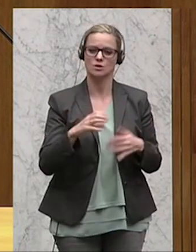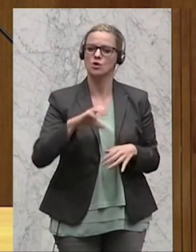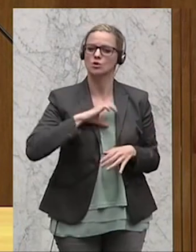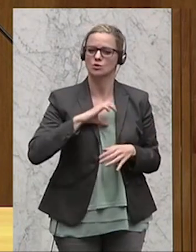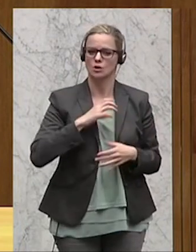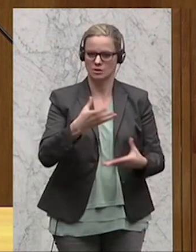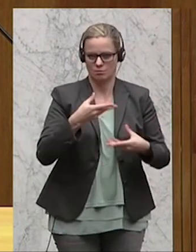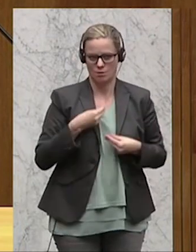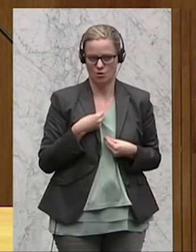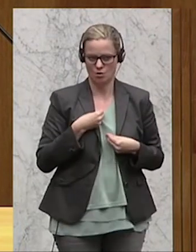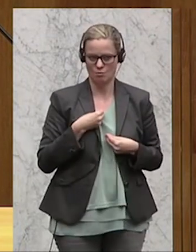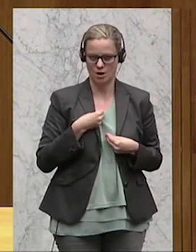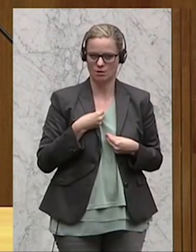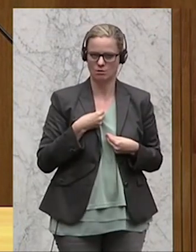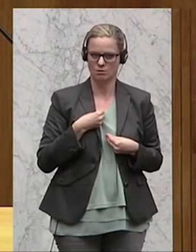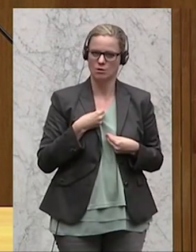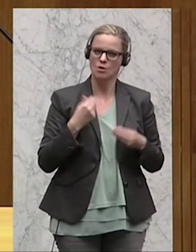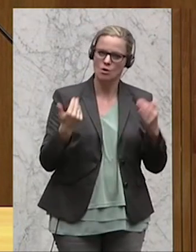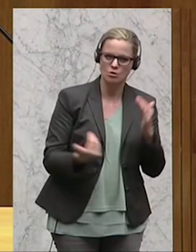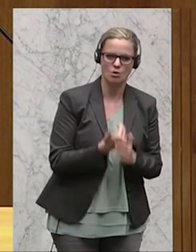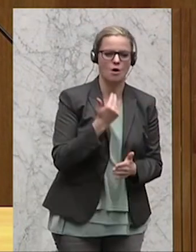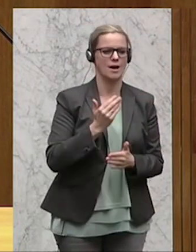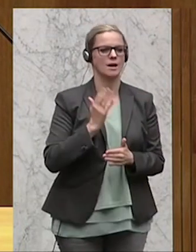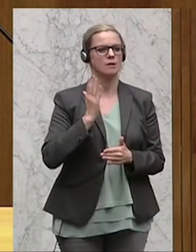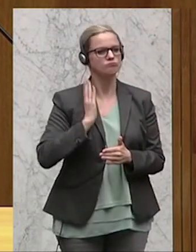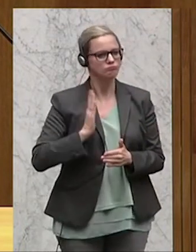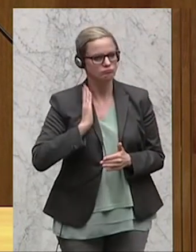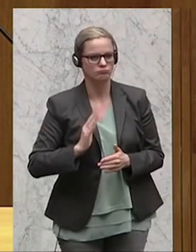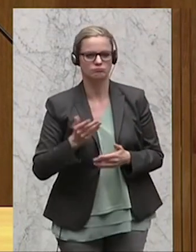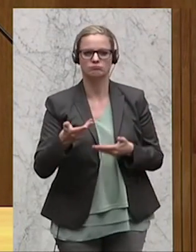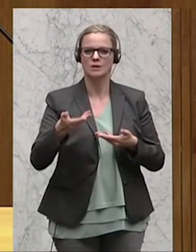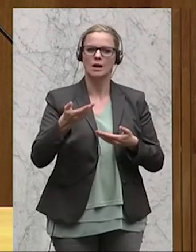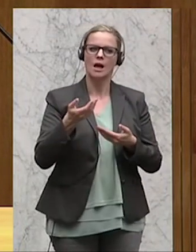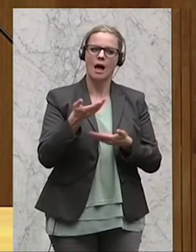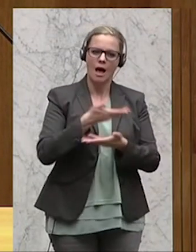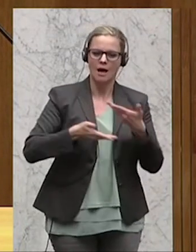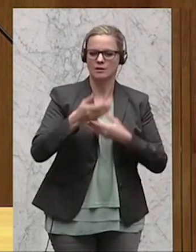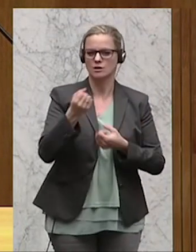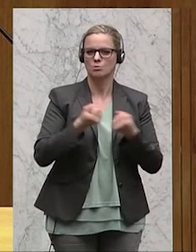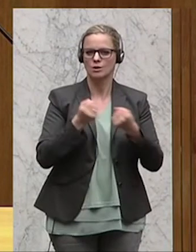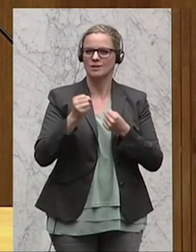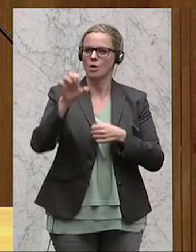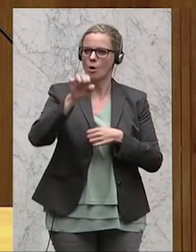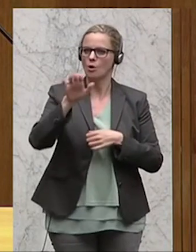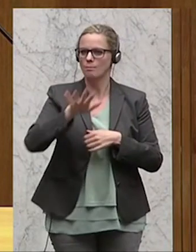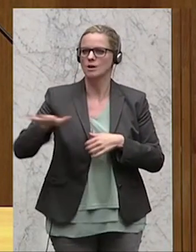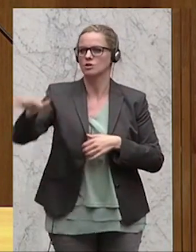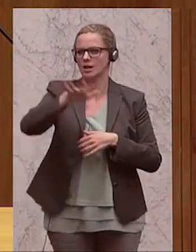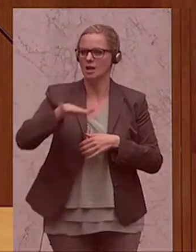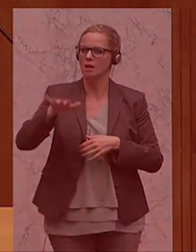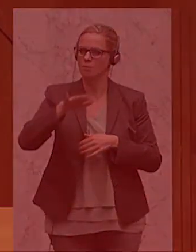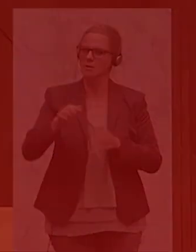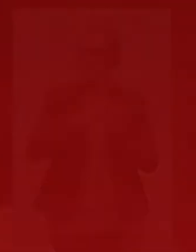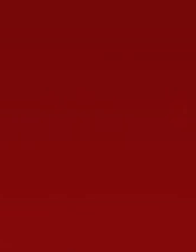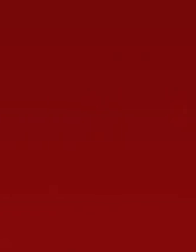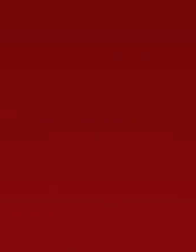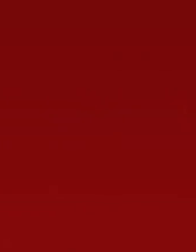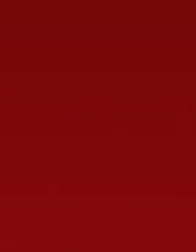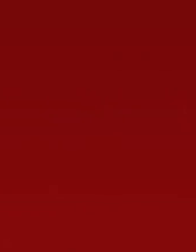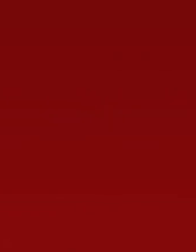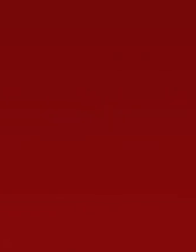Chance ergreifen, eine neue, eine zivilisierte Handelspolitik auf europäischer Ebene zu etablieren. Vielen Dank.